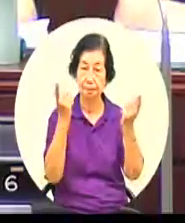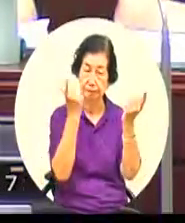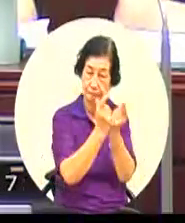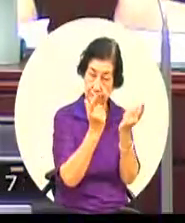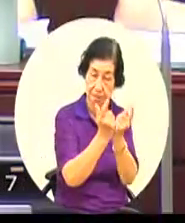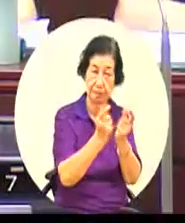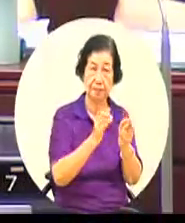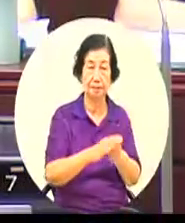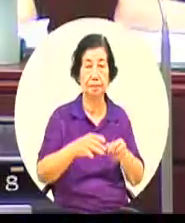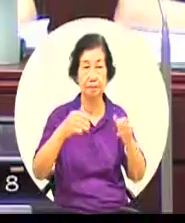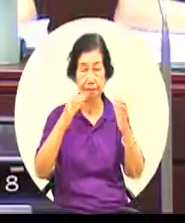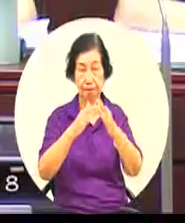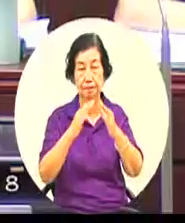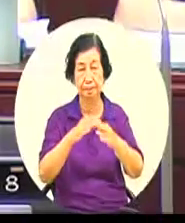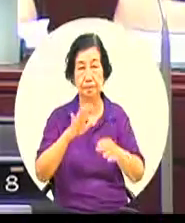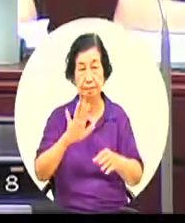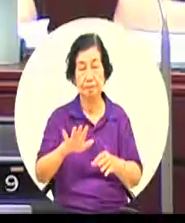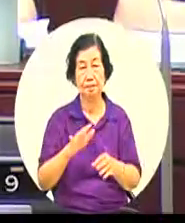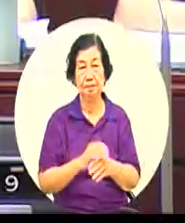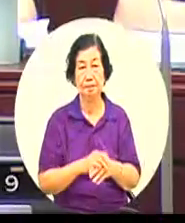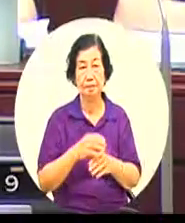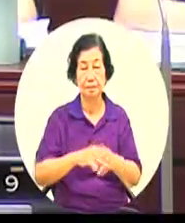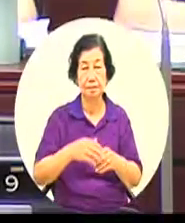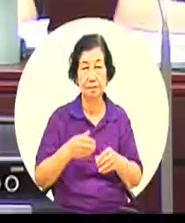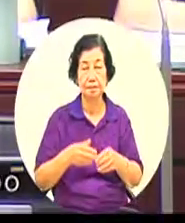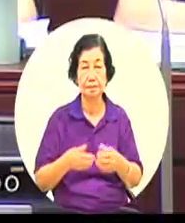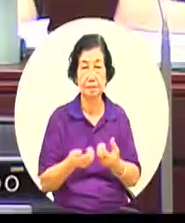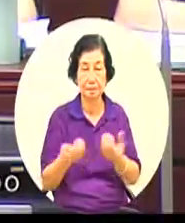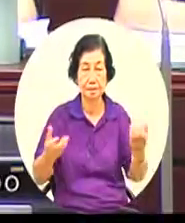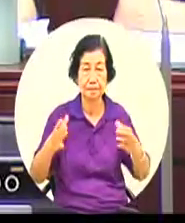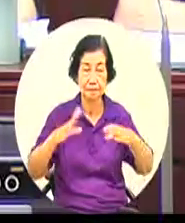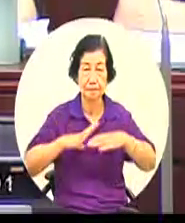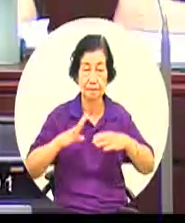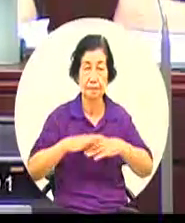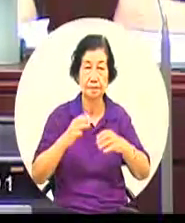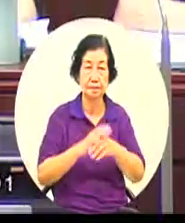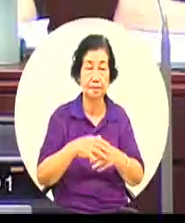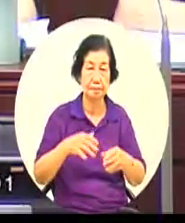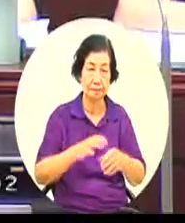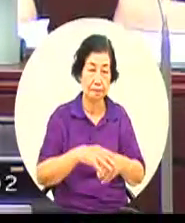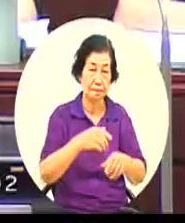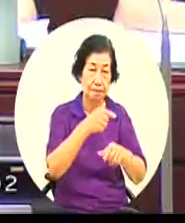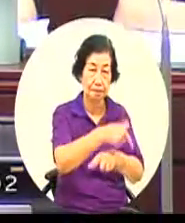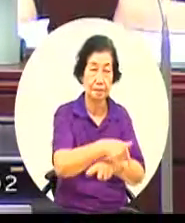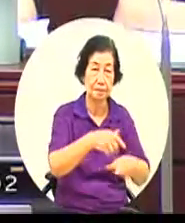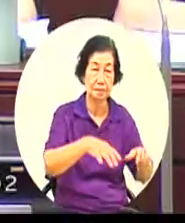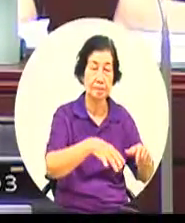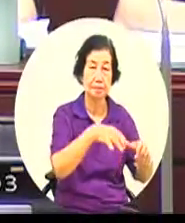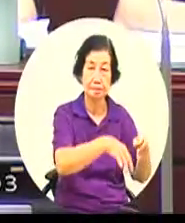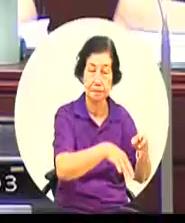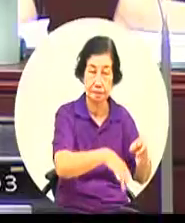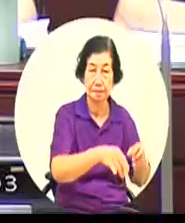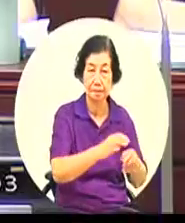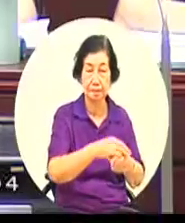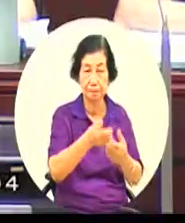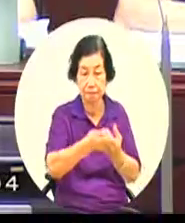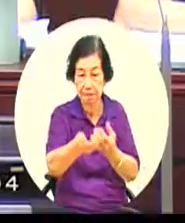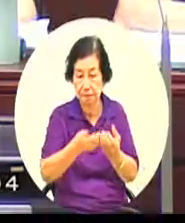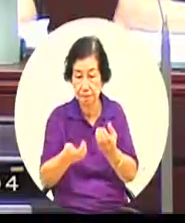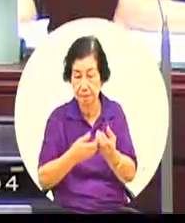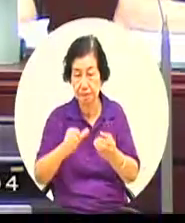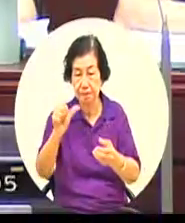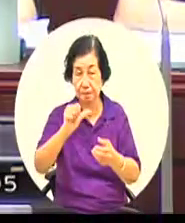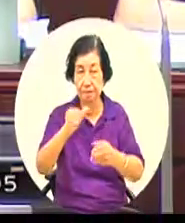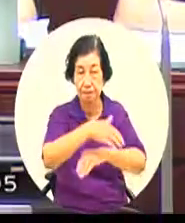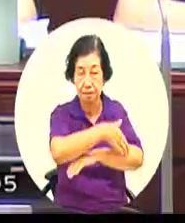云，高雄市做的 DuckGo 还分享给大概南部台东各个县市，大概分享了5个县市。但是怎么样集